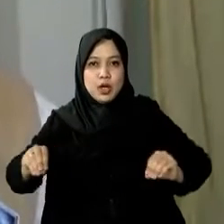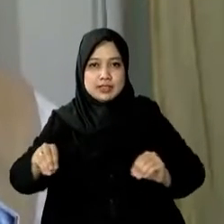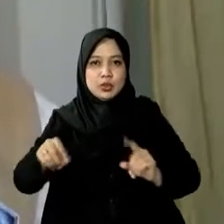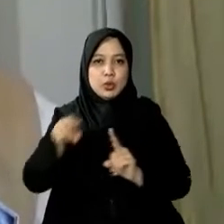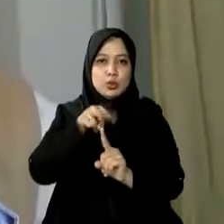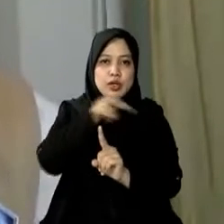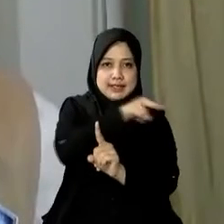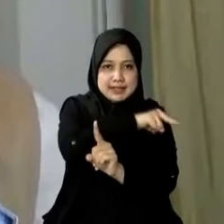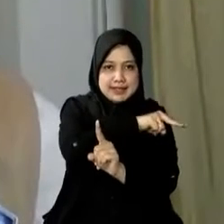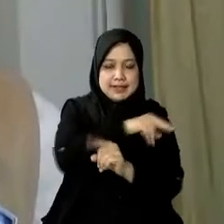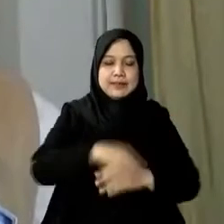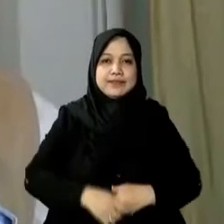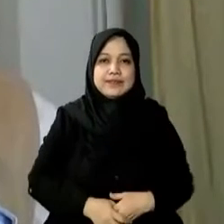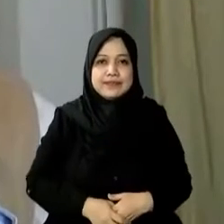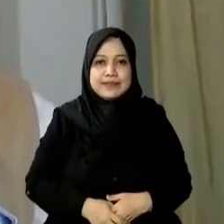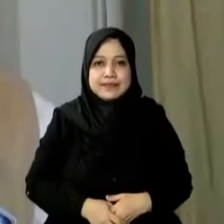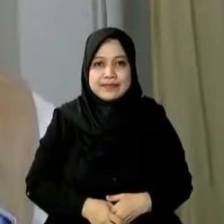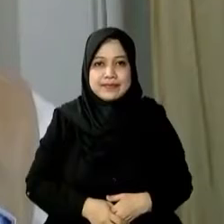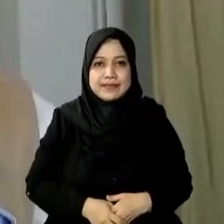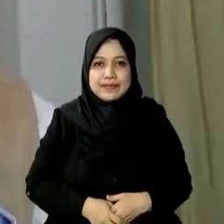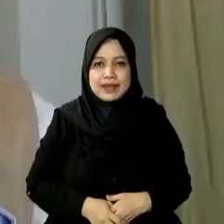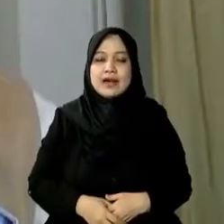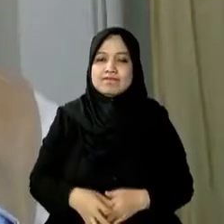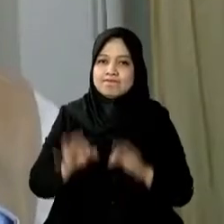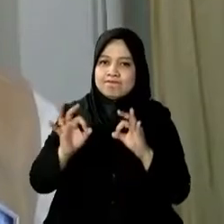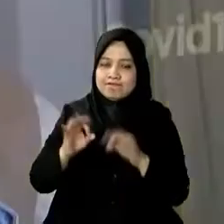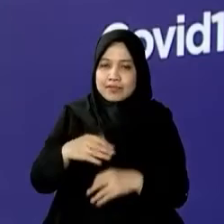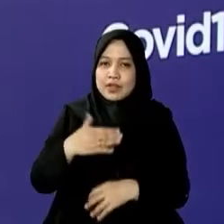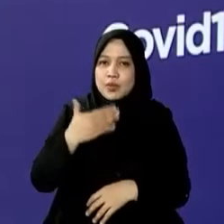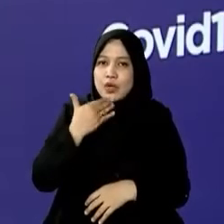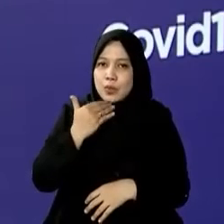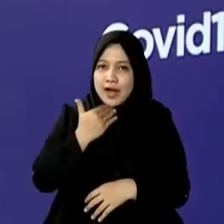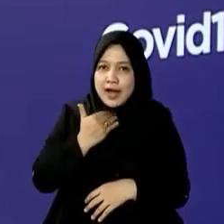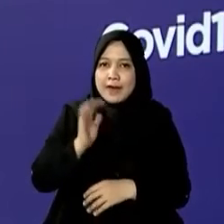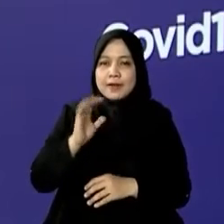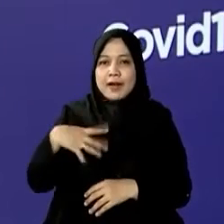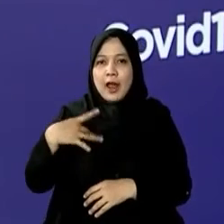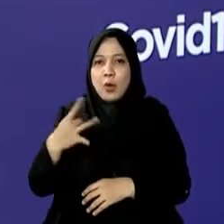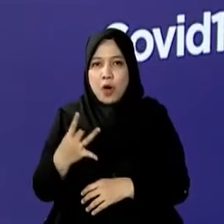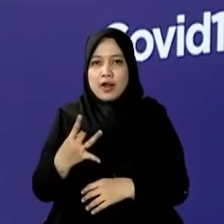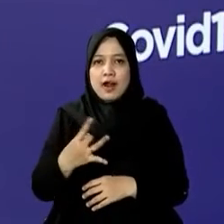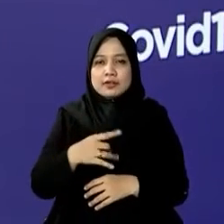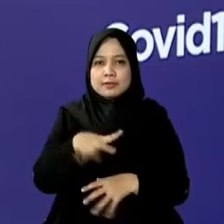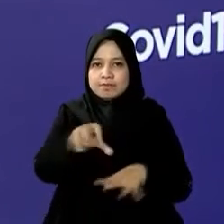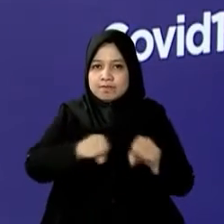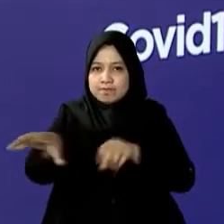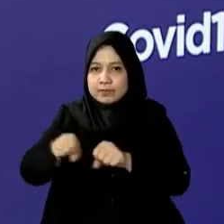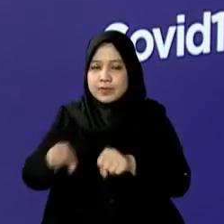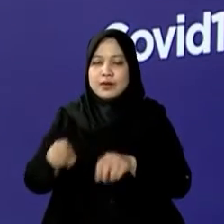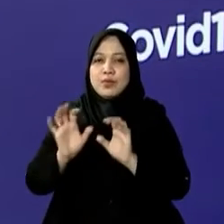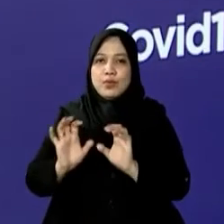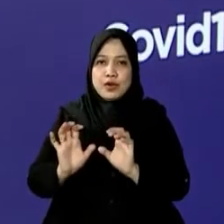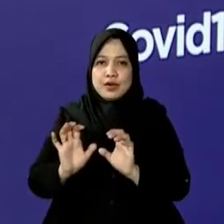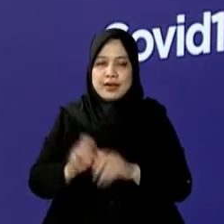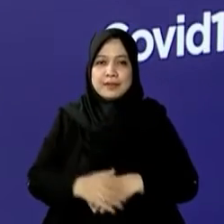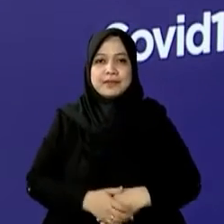Oke kita tunggu nanti ya mudah-mudahan ini semakin banyak relawan yang ingin bergabung dan sekarang saya mau menyapa ke dokter